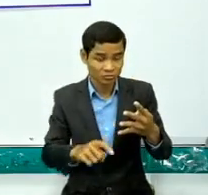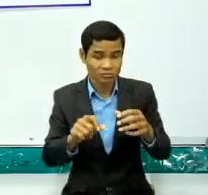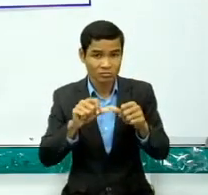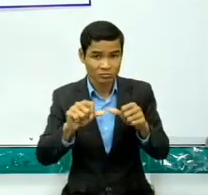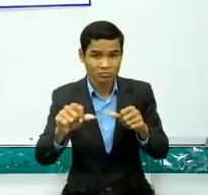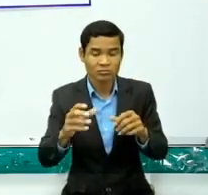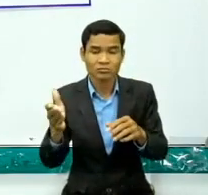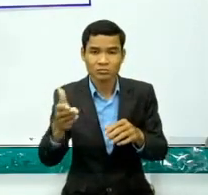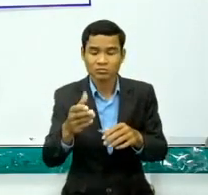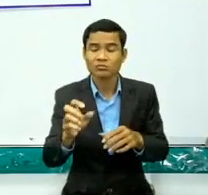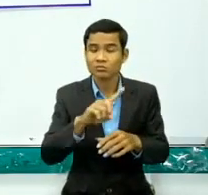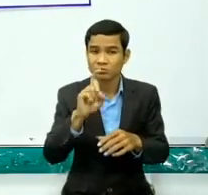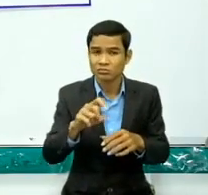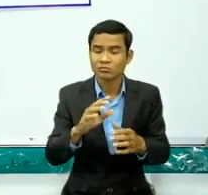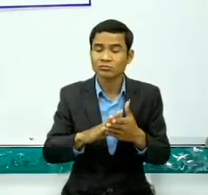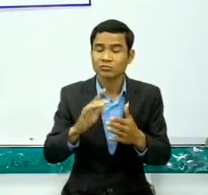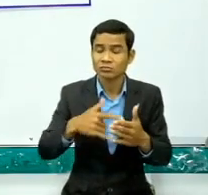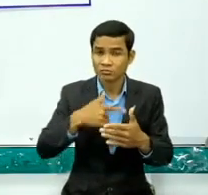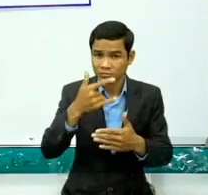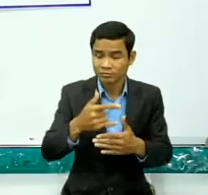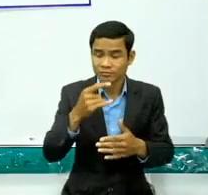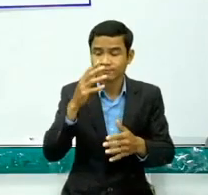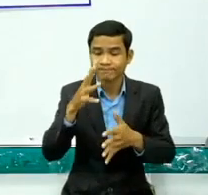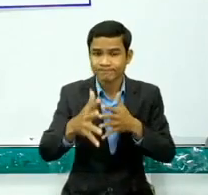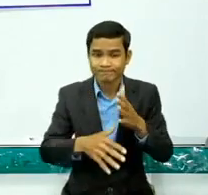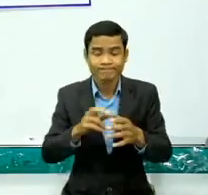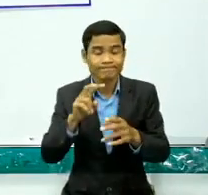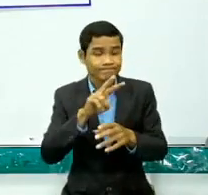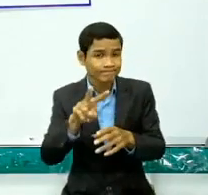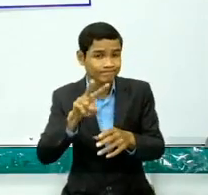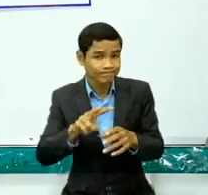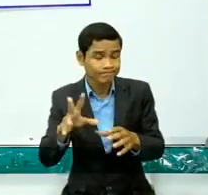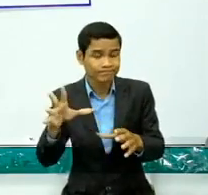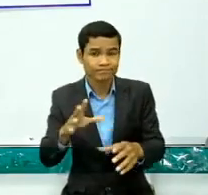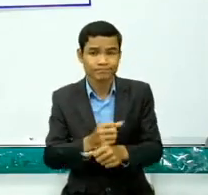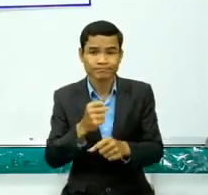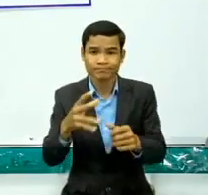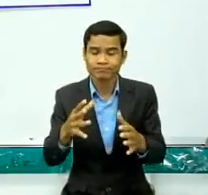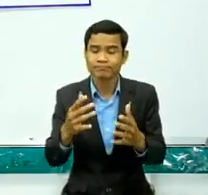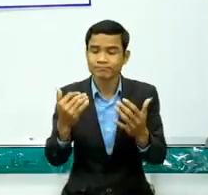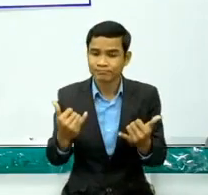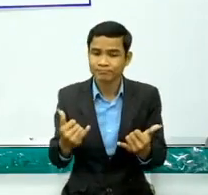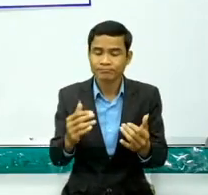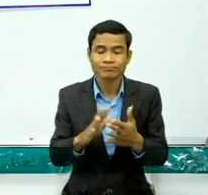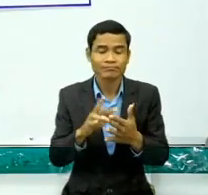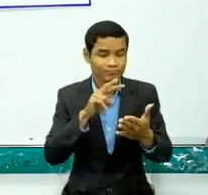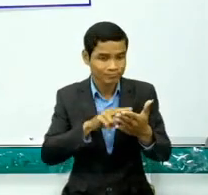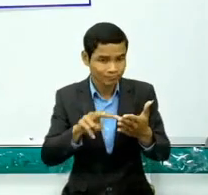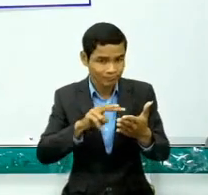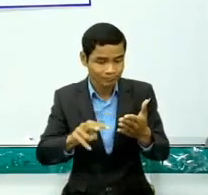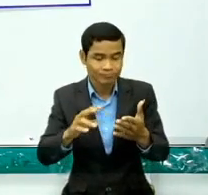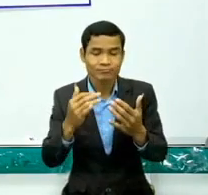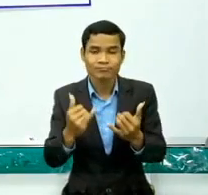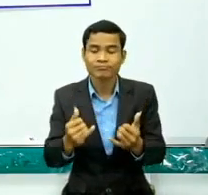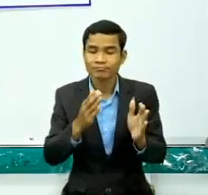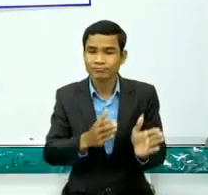ចាដើម្បីសួរកូនក្រៅពីយើងអានអត្ថបទចប់ណាកូនត្រៀមខ្លួនដើម្បីឆ្លើយនឹងសំណួររបស់អ្នកគ្រូទាំ